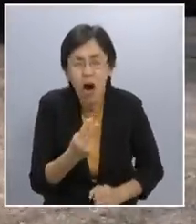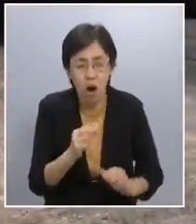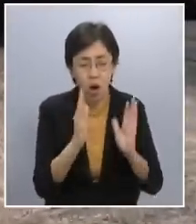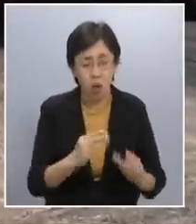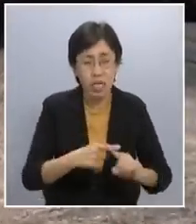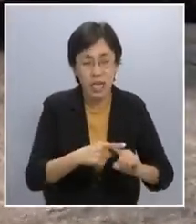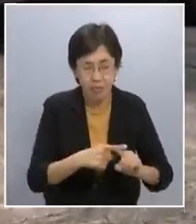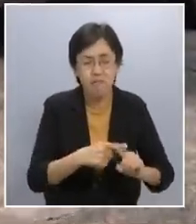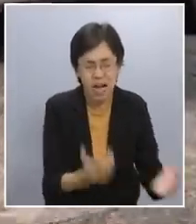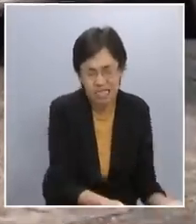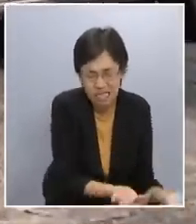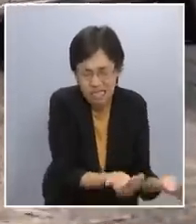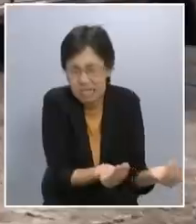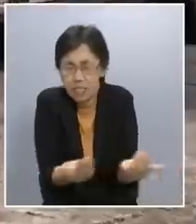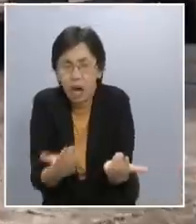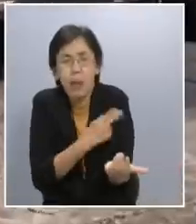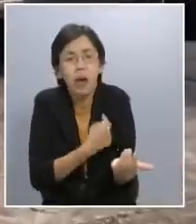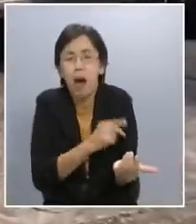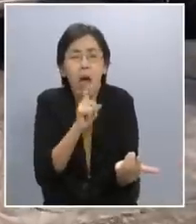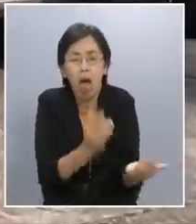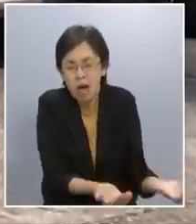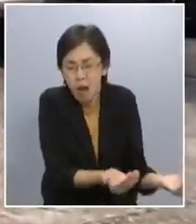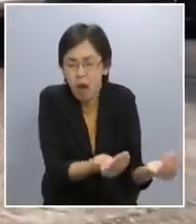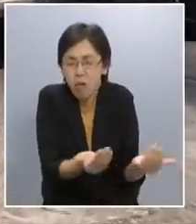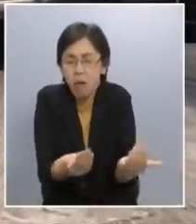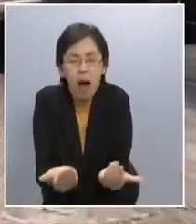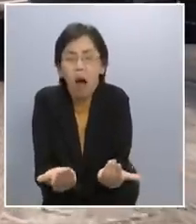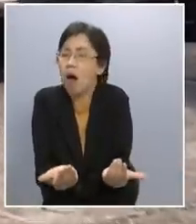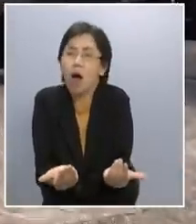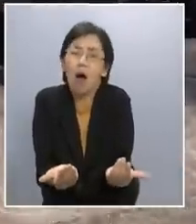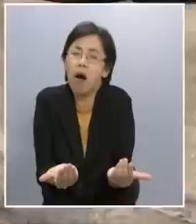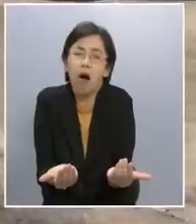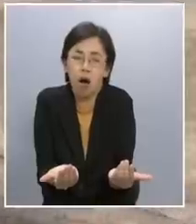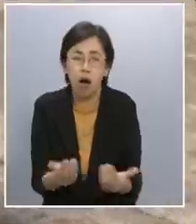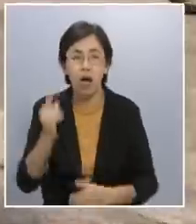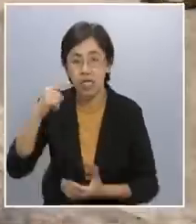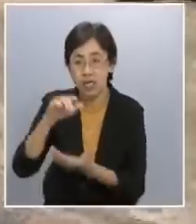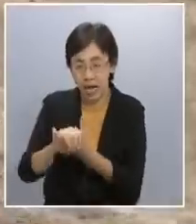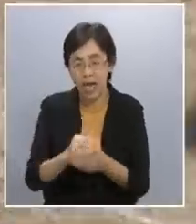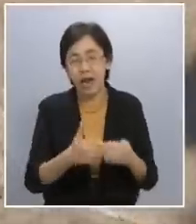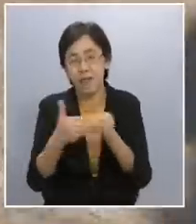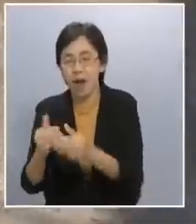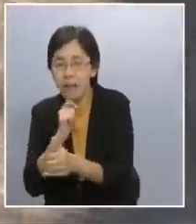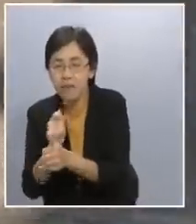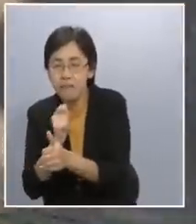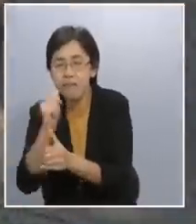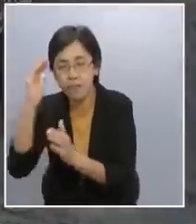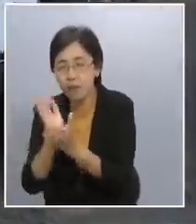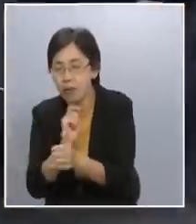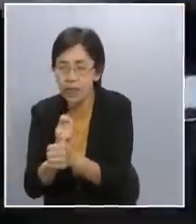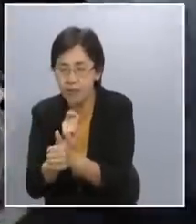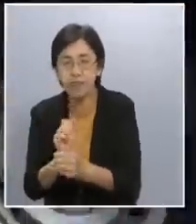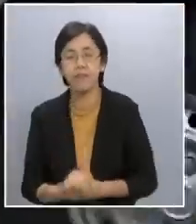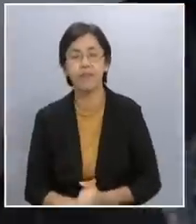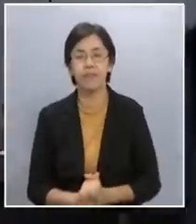เพื่อนำตัวส่งโรงพยาบาลแต่ไม่ทันขณะที่ภรรยานะครับก็ถูกคุมตัวไปสอบปากคำครับที่สน.ธรรมศาลาต่อม